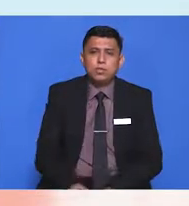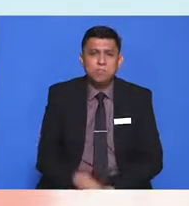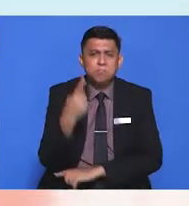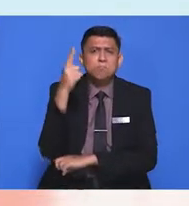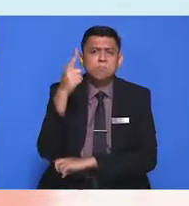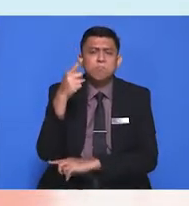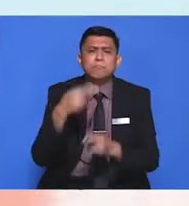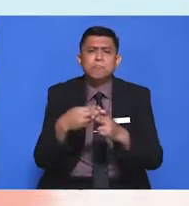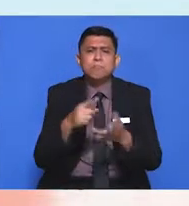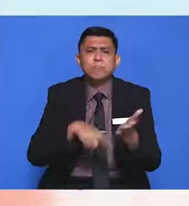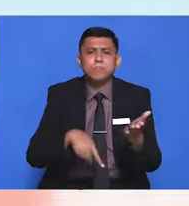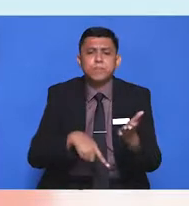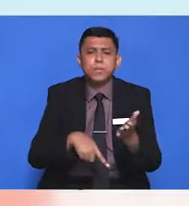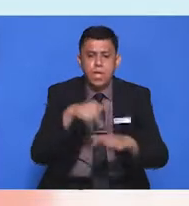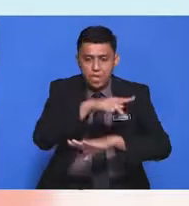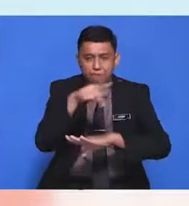11. Filipina.